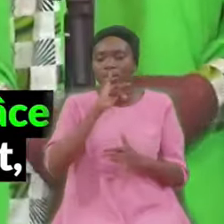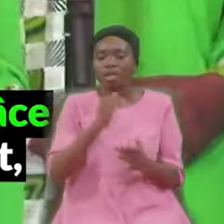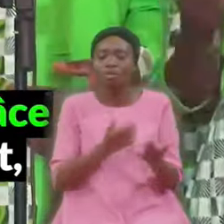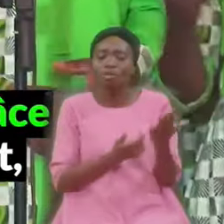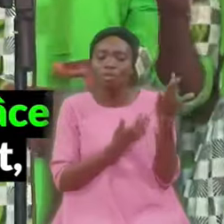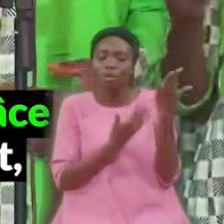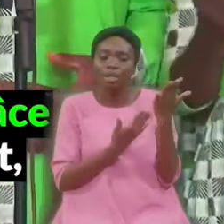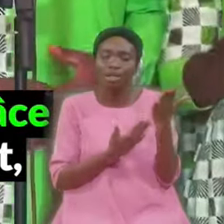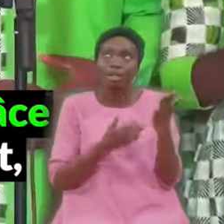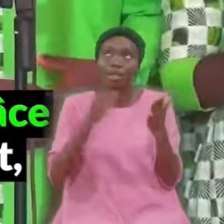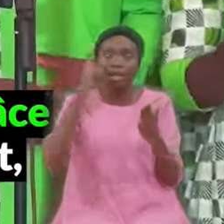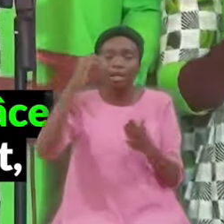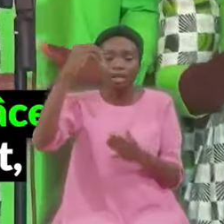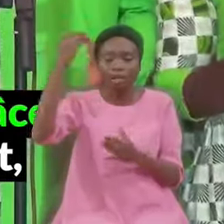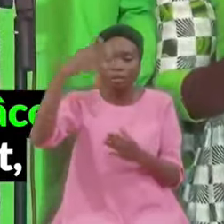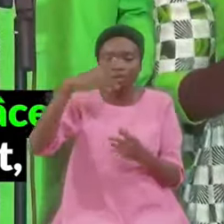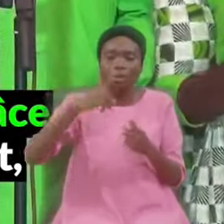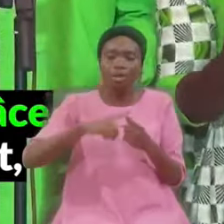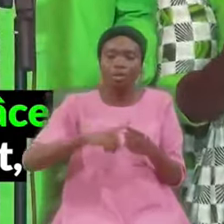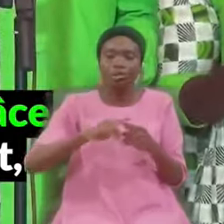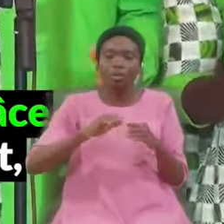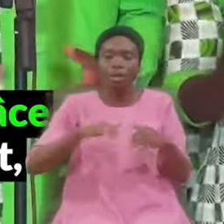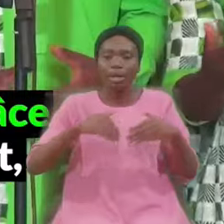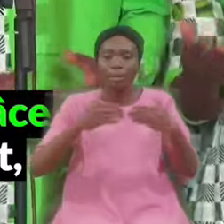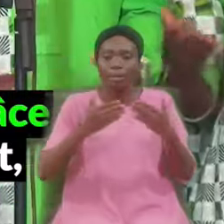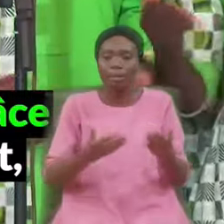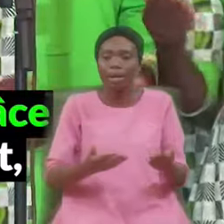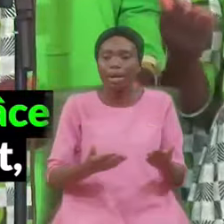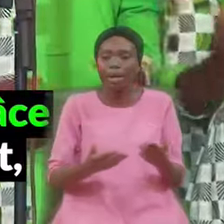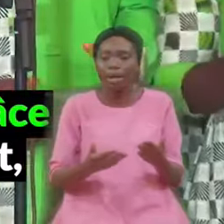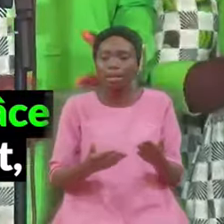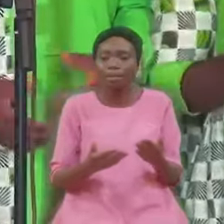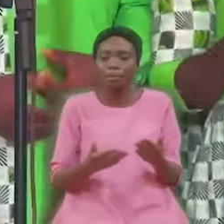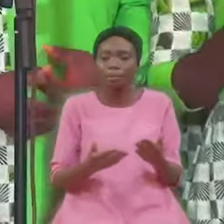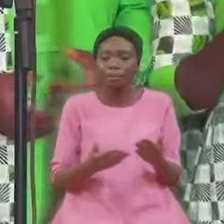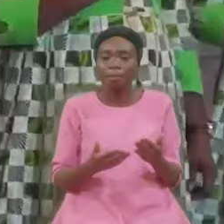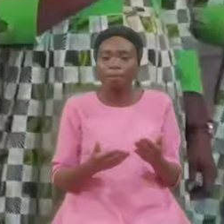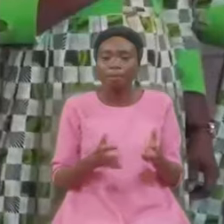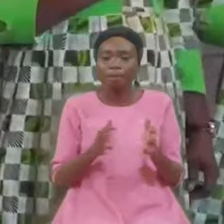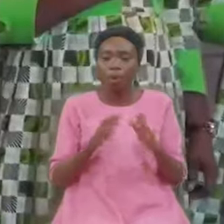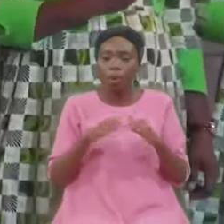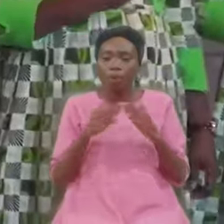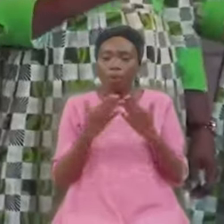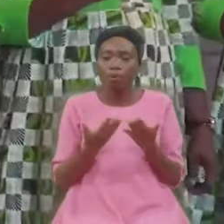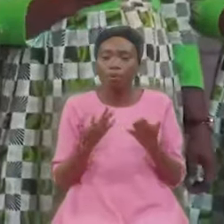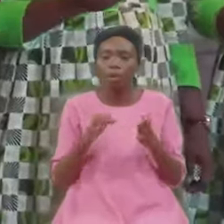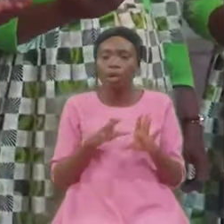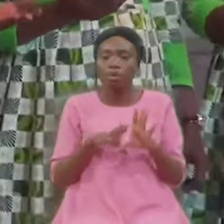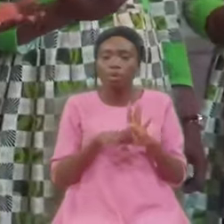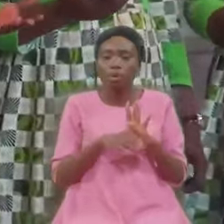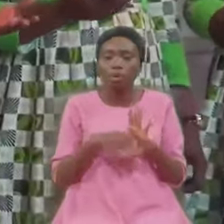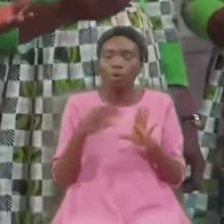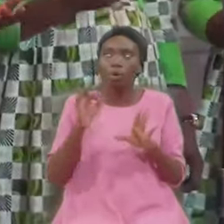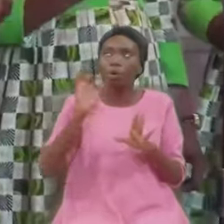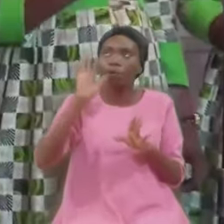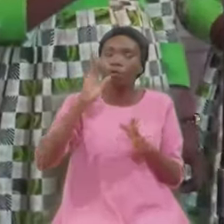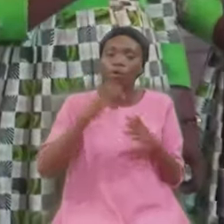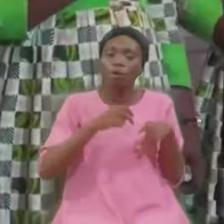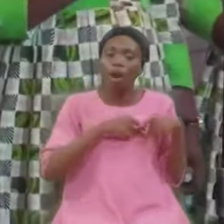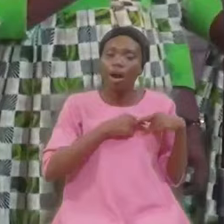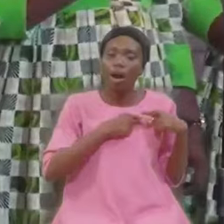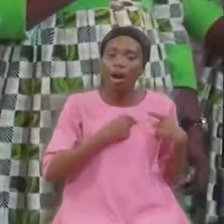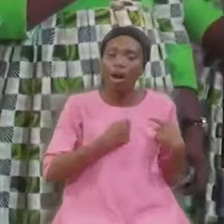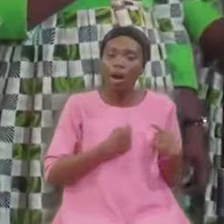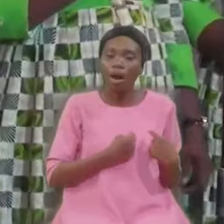Jésus t'attend pour t'accorder sa grâce. Ouvre la porte de